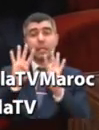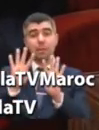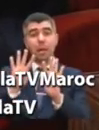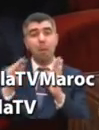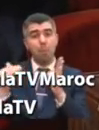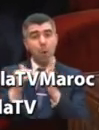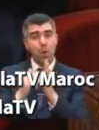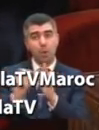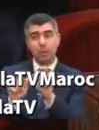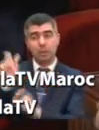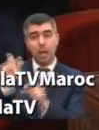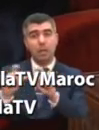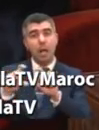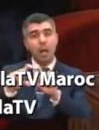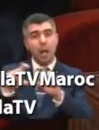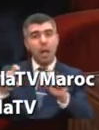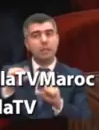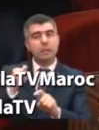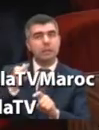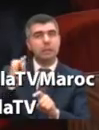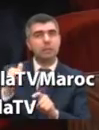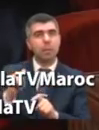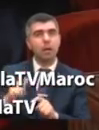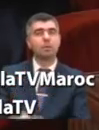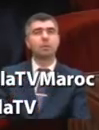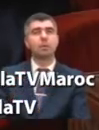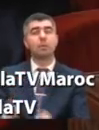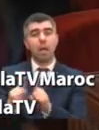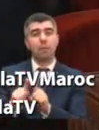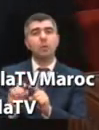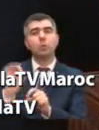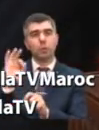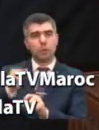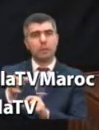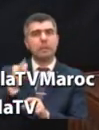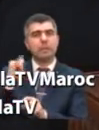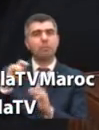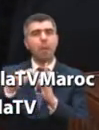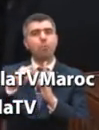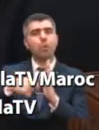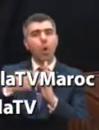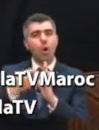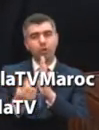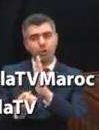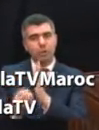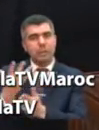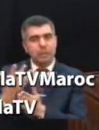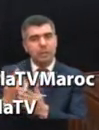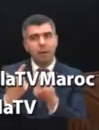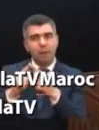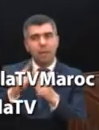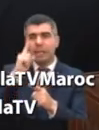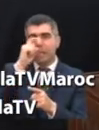مليون مستفيد ببطاقة سارية المفعول، من الطبيعي أن تعترض أي مشروع هيكلي وبنيوي بعد